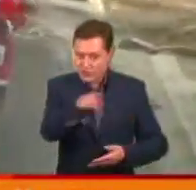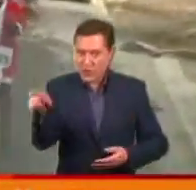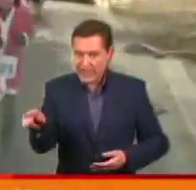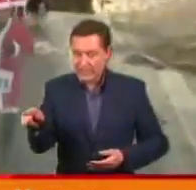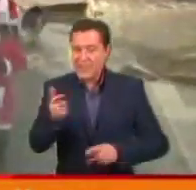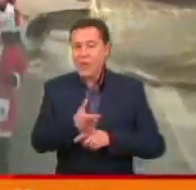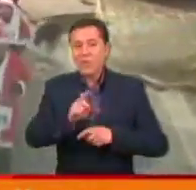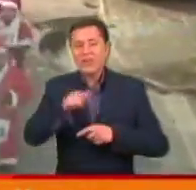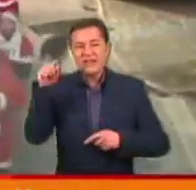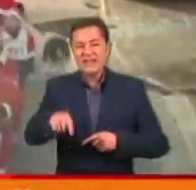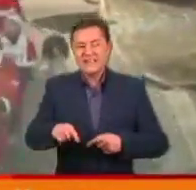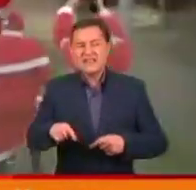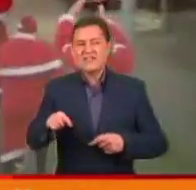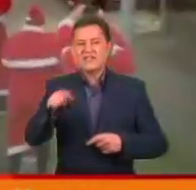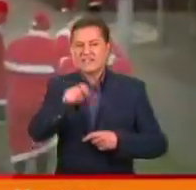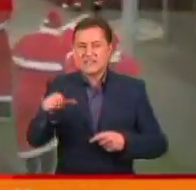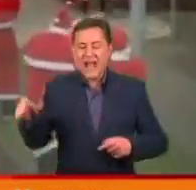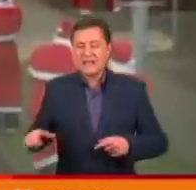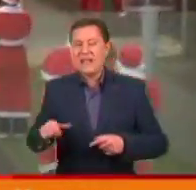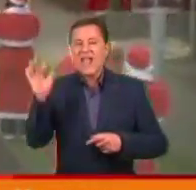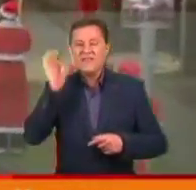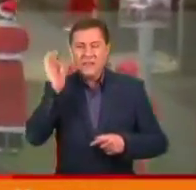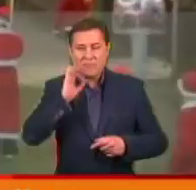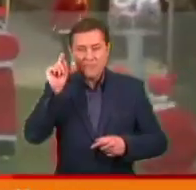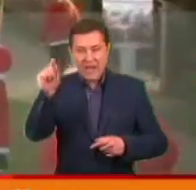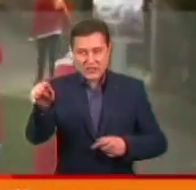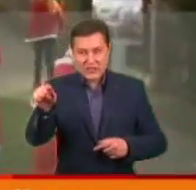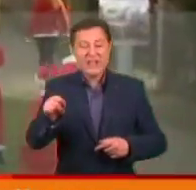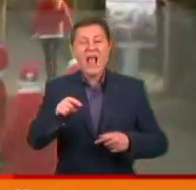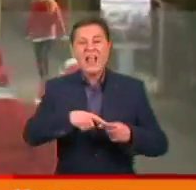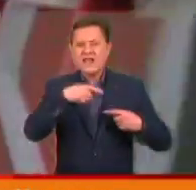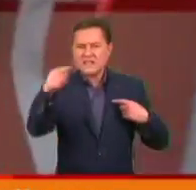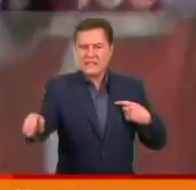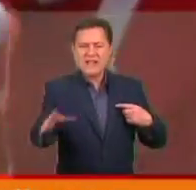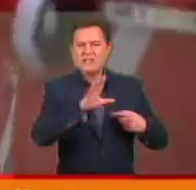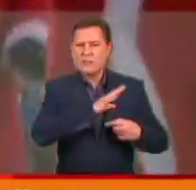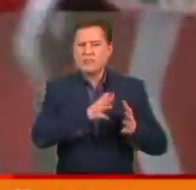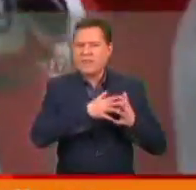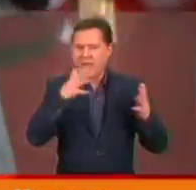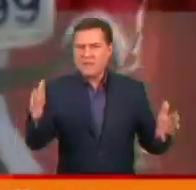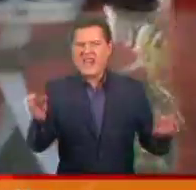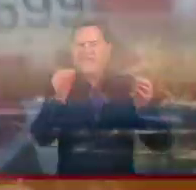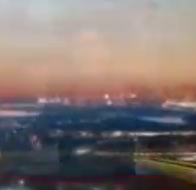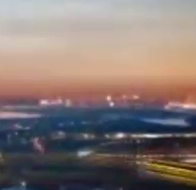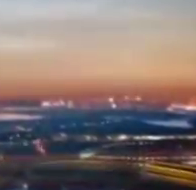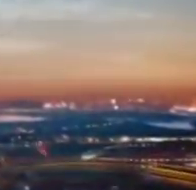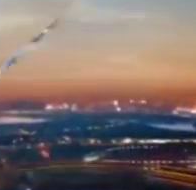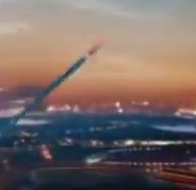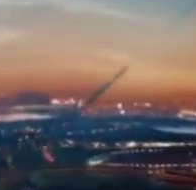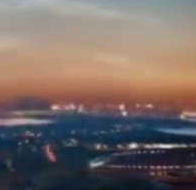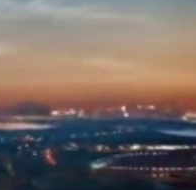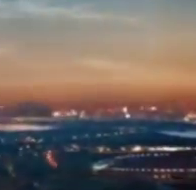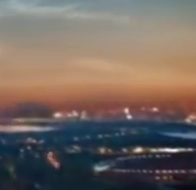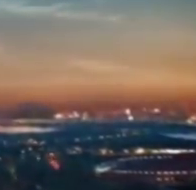Понад 1000 сант пробігло і в німецькому Міхендольфі. Тут дистанція була найбільшою – 10 кілометрів.